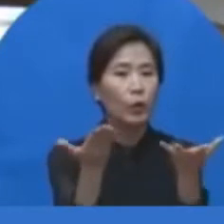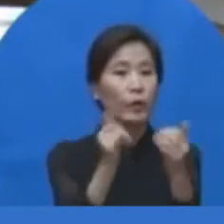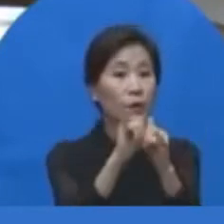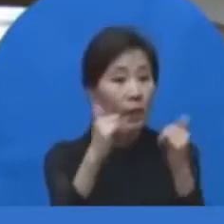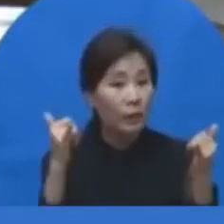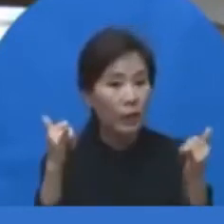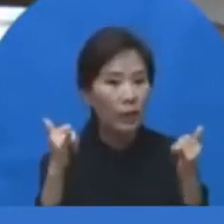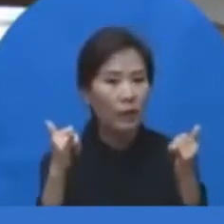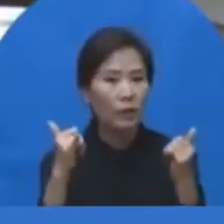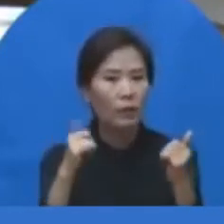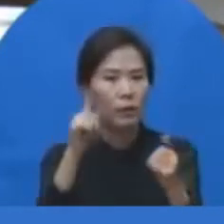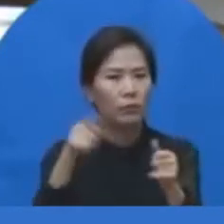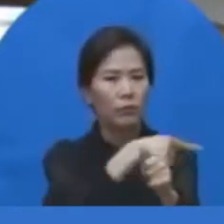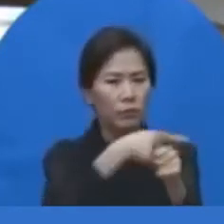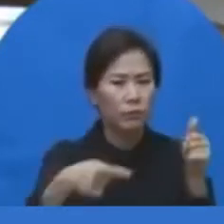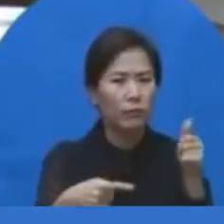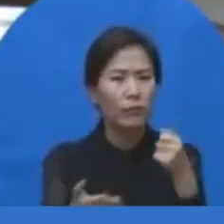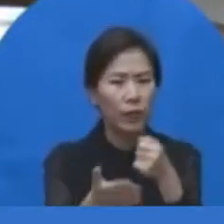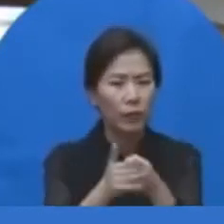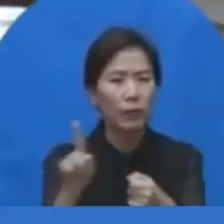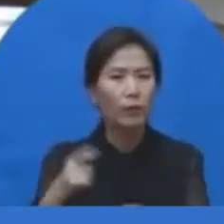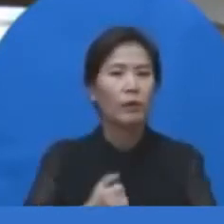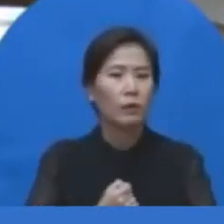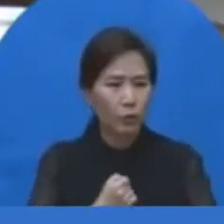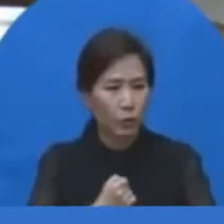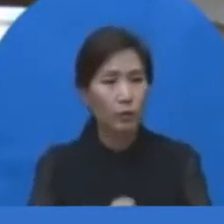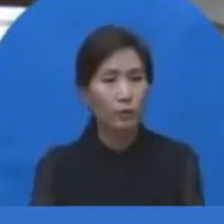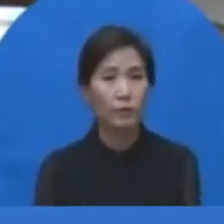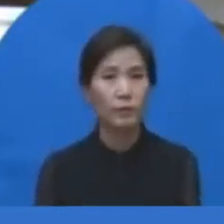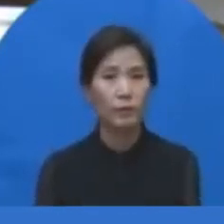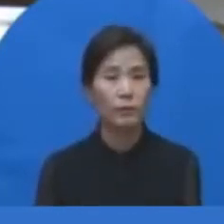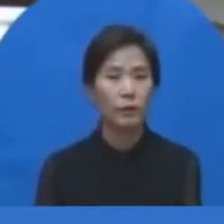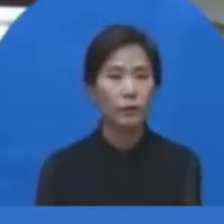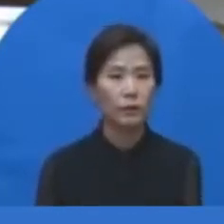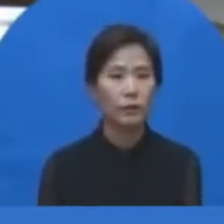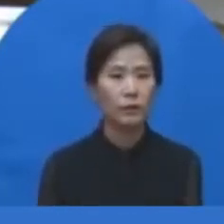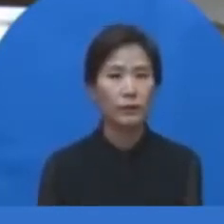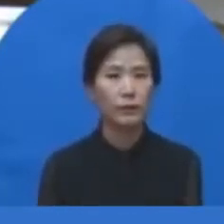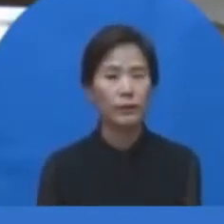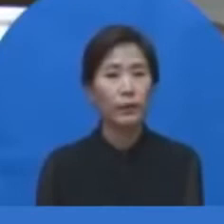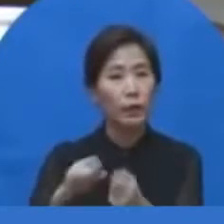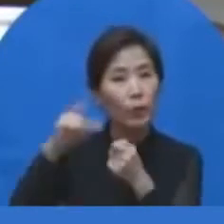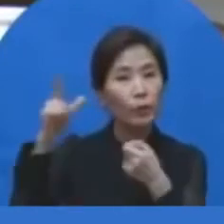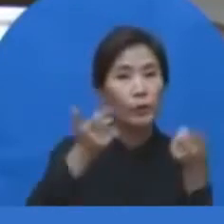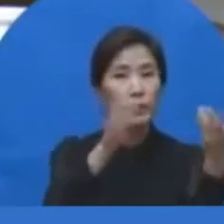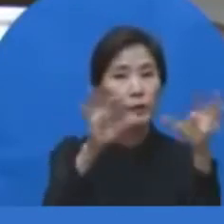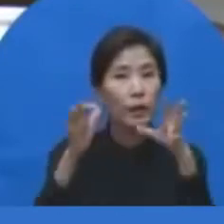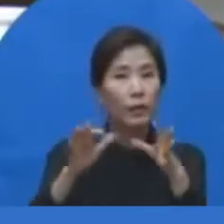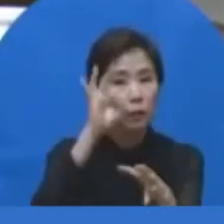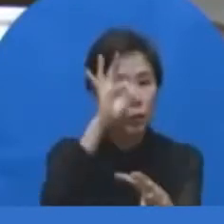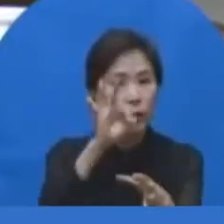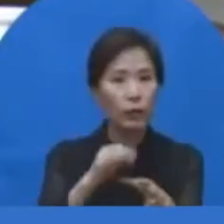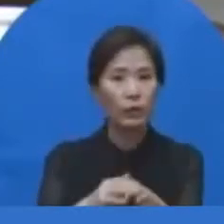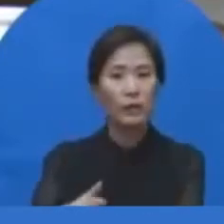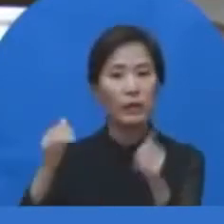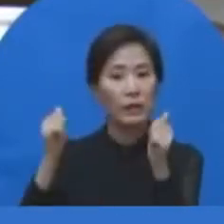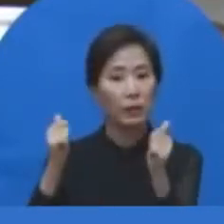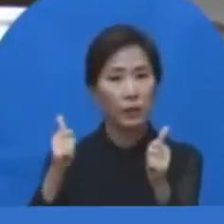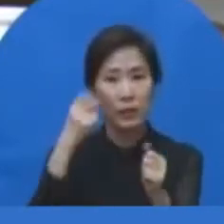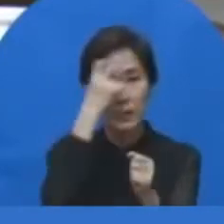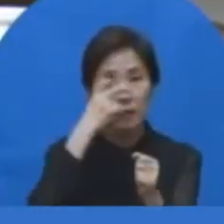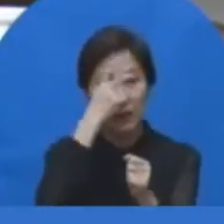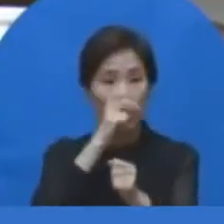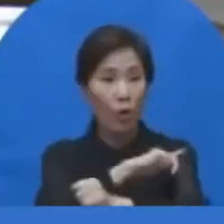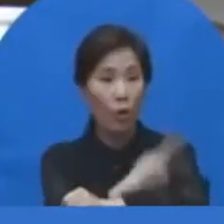나쁜 방식의 개입이다라고 생각되어서 국제노동 기준에서는 굉장히 금지하고 있습니다. 그래서 대부분의 국가에서 사법심사는 가지고